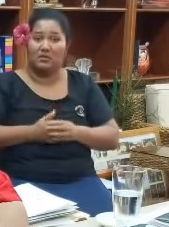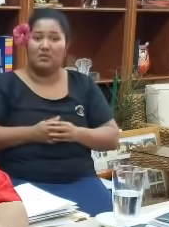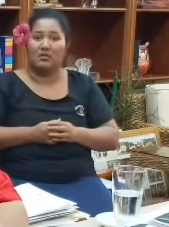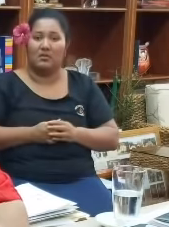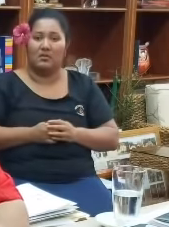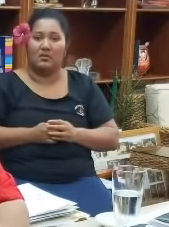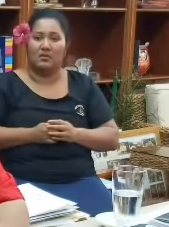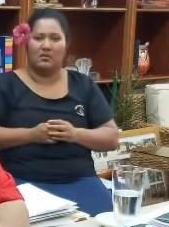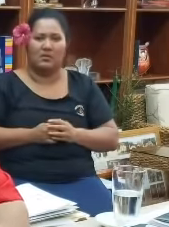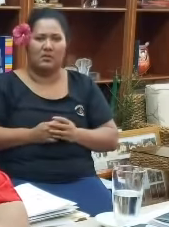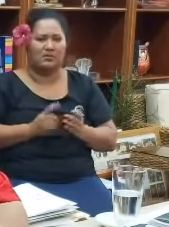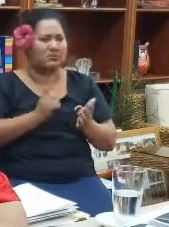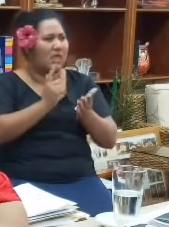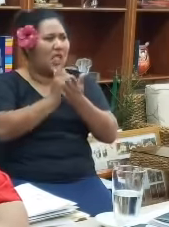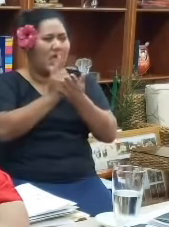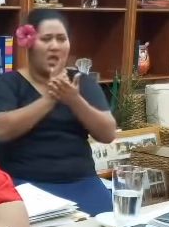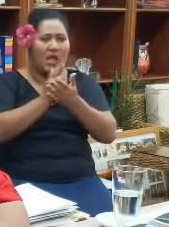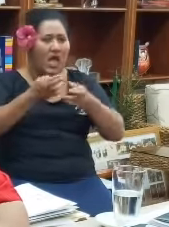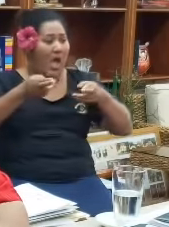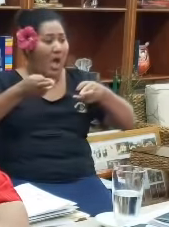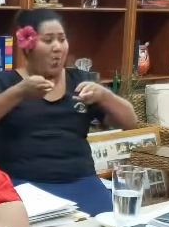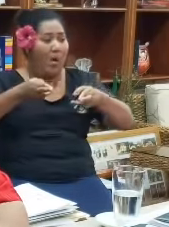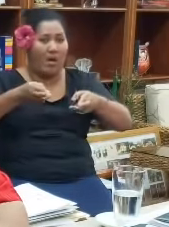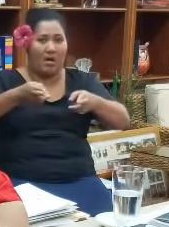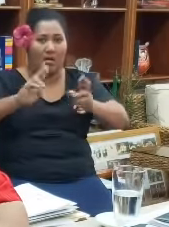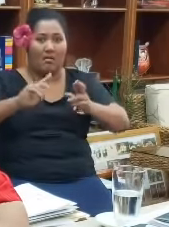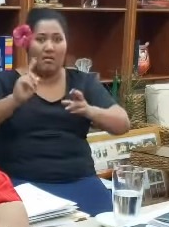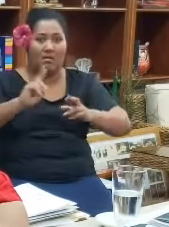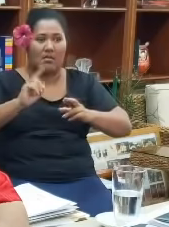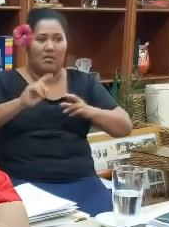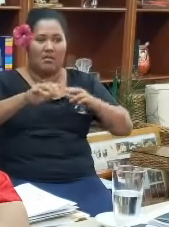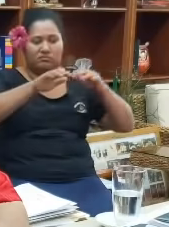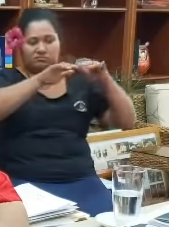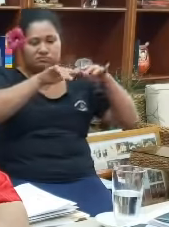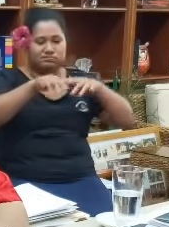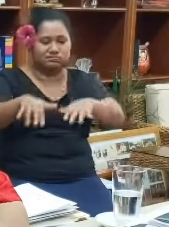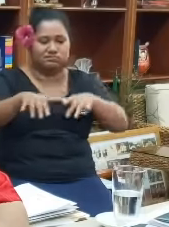Zealand ele ke kele mo meu awala o ye solo